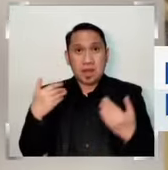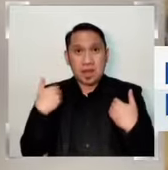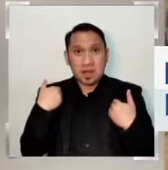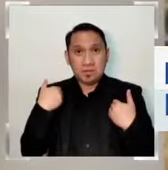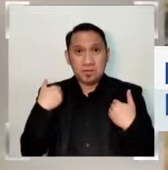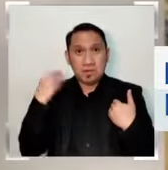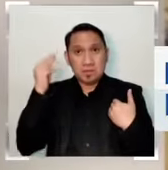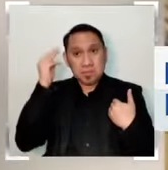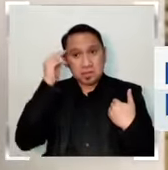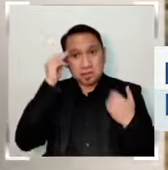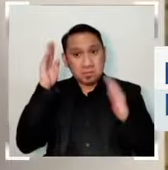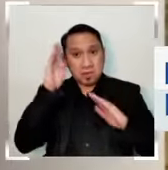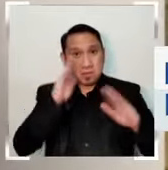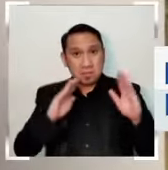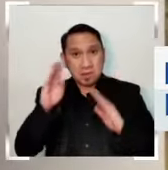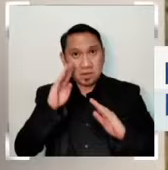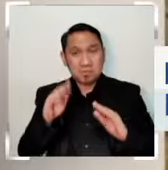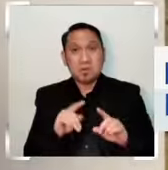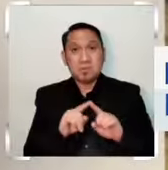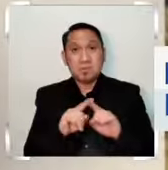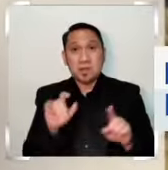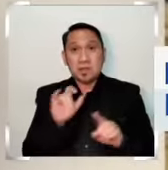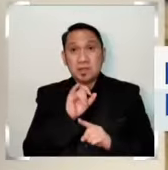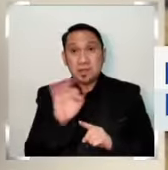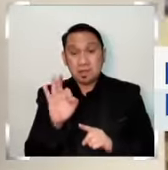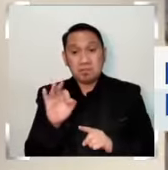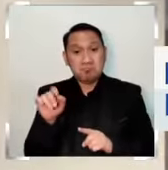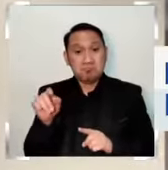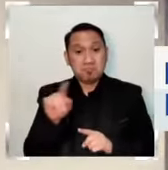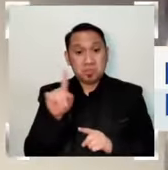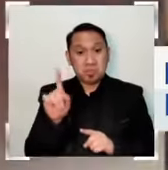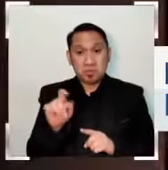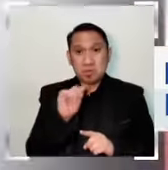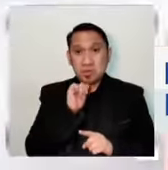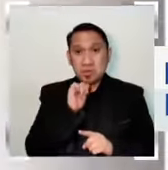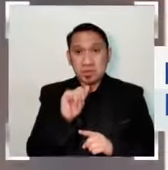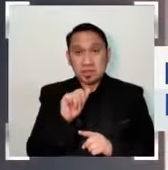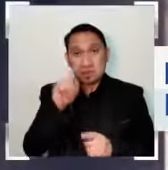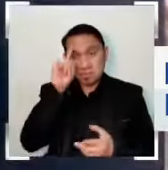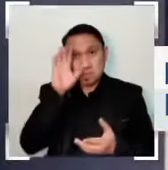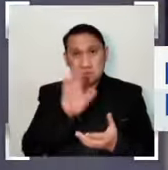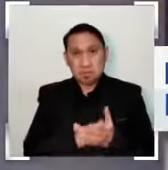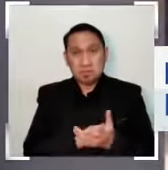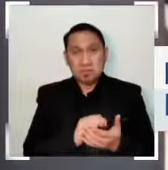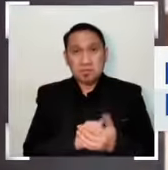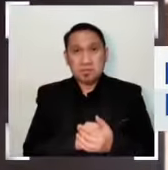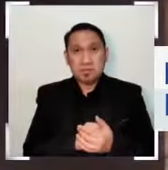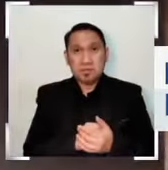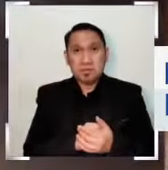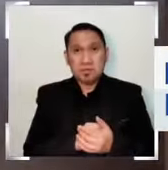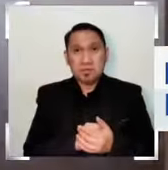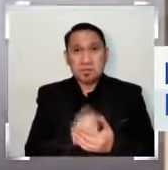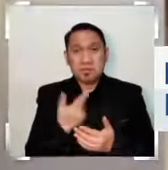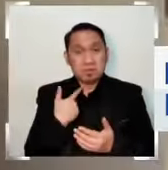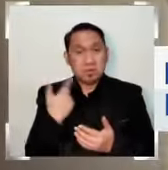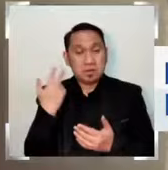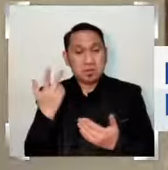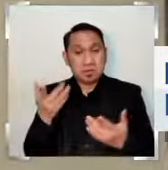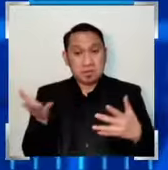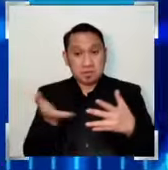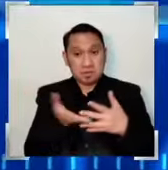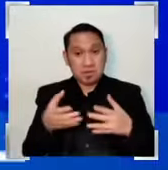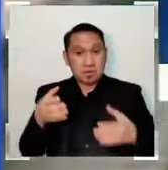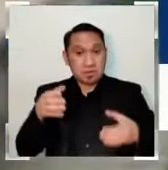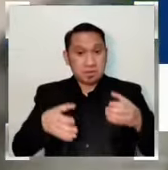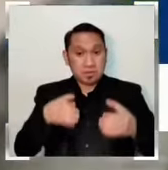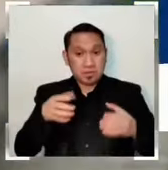lalaki. Pero kung siya raw ang tatanungin, hindi siya maniniwala rito. Handa raw si Hison sakaling magsampa ng reklamo ang pamilya ng